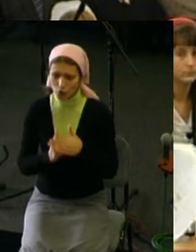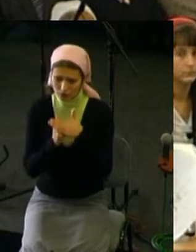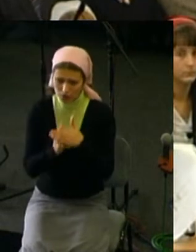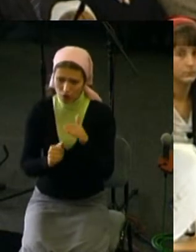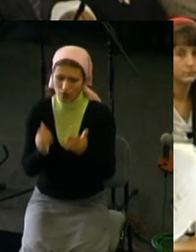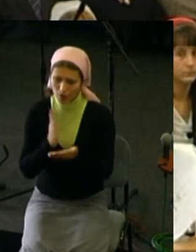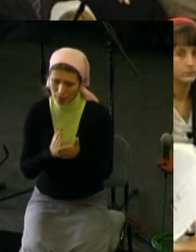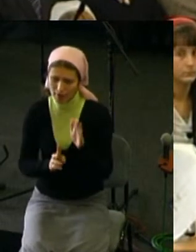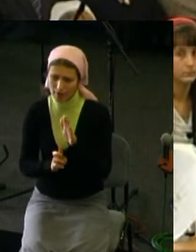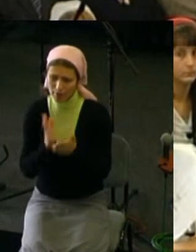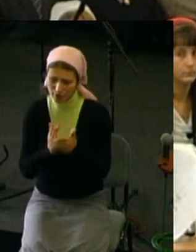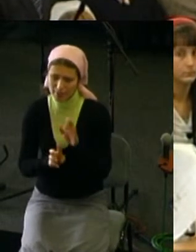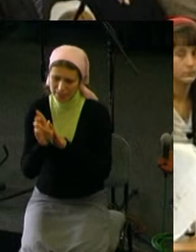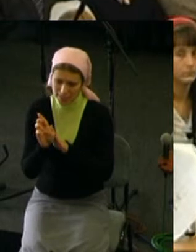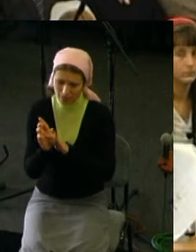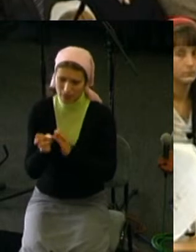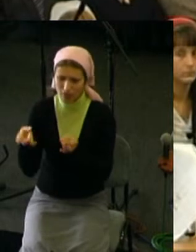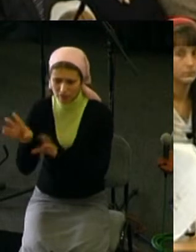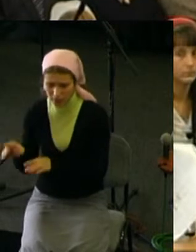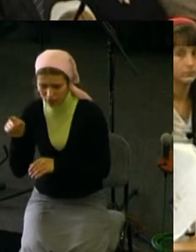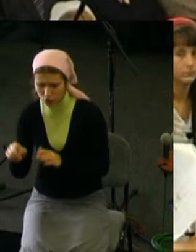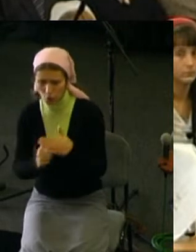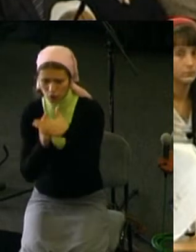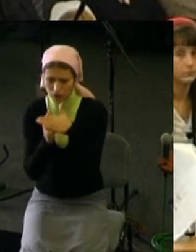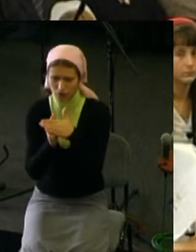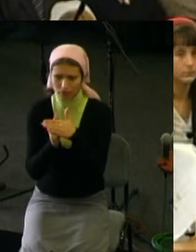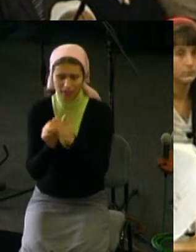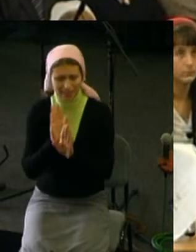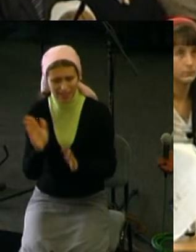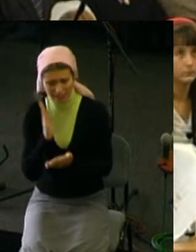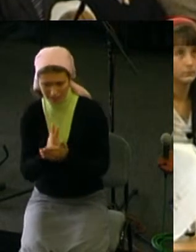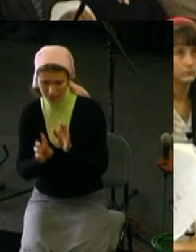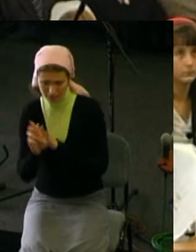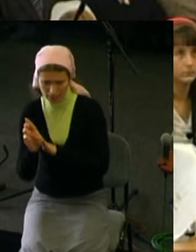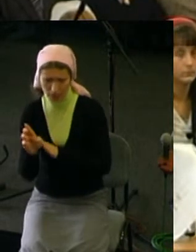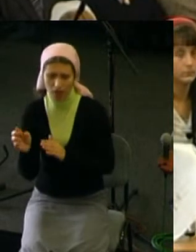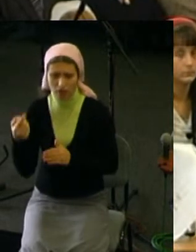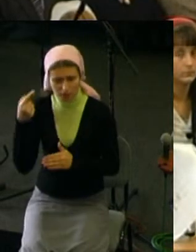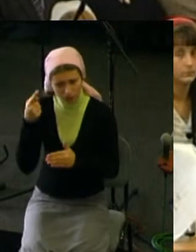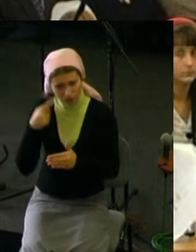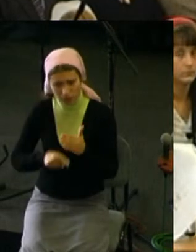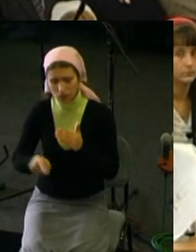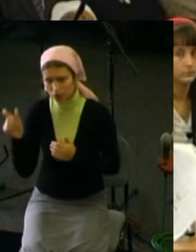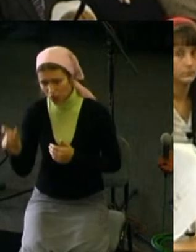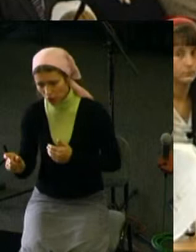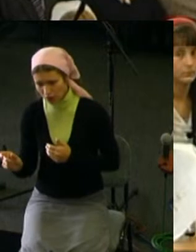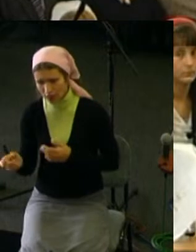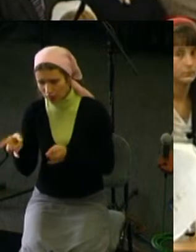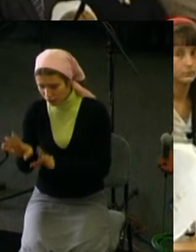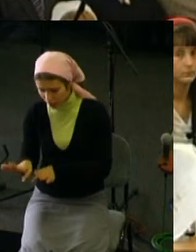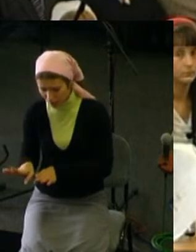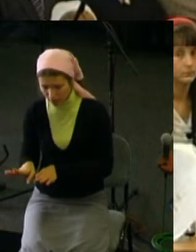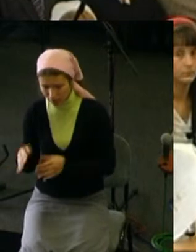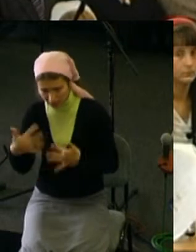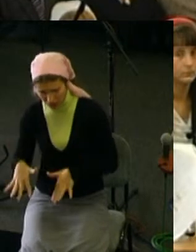має мати церква церква яка втратила вона не являється церквою християнин який утратив